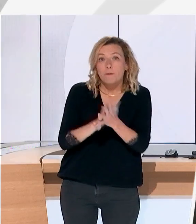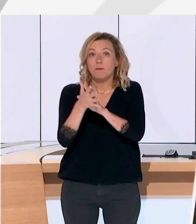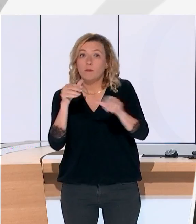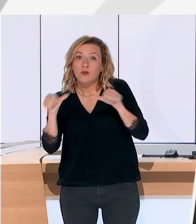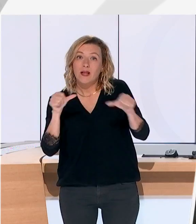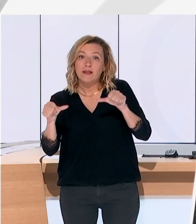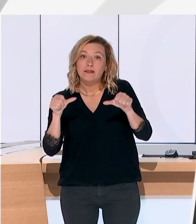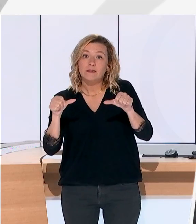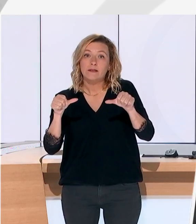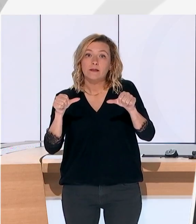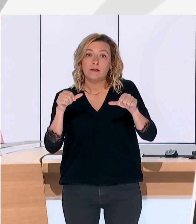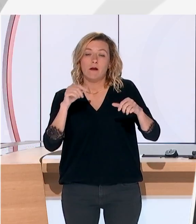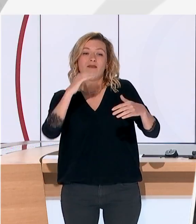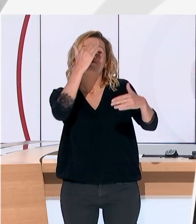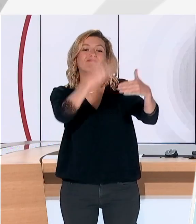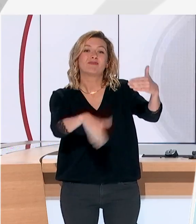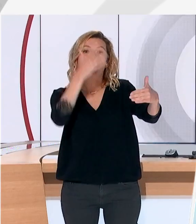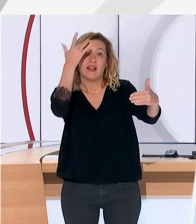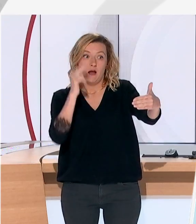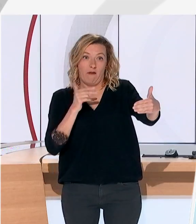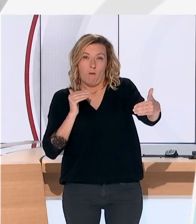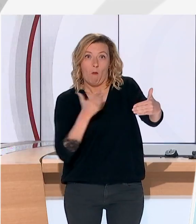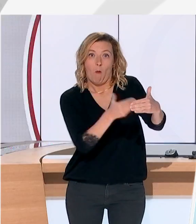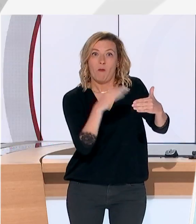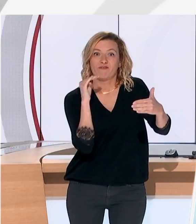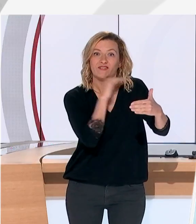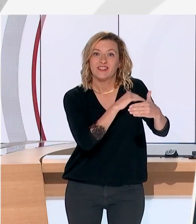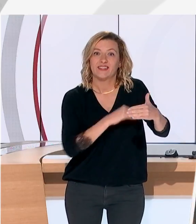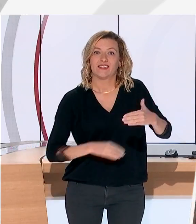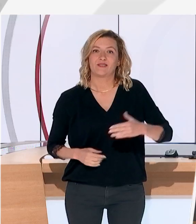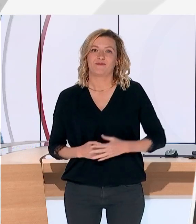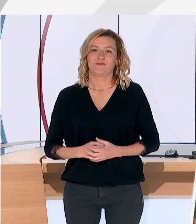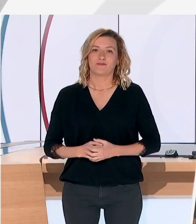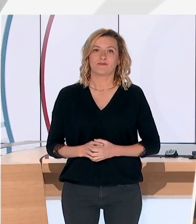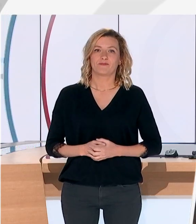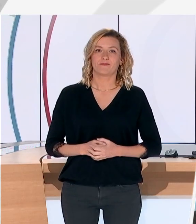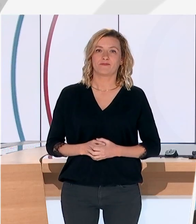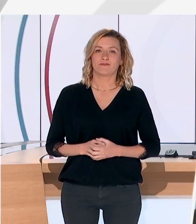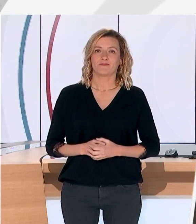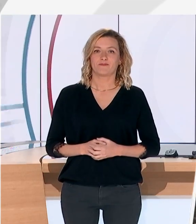Réparer, aménager, moderniser, les échéances se rapprochent à grands pas.